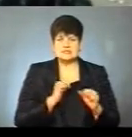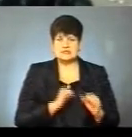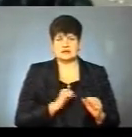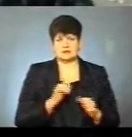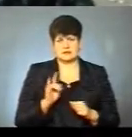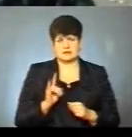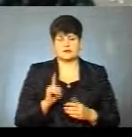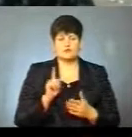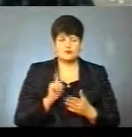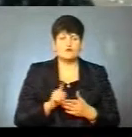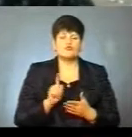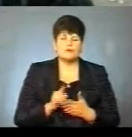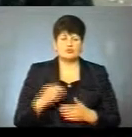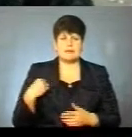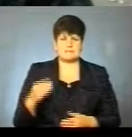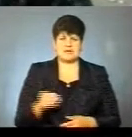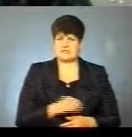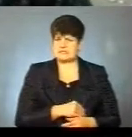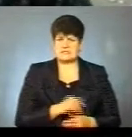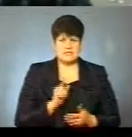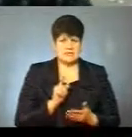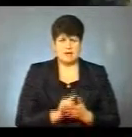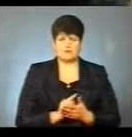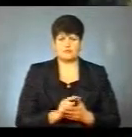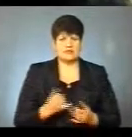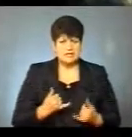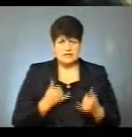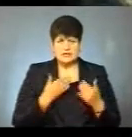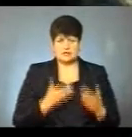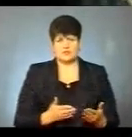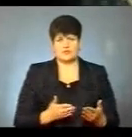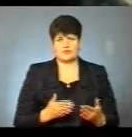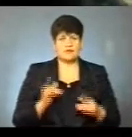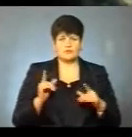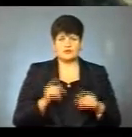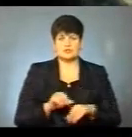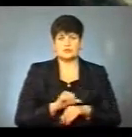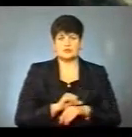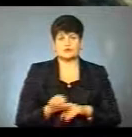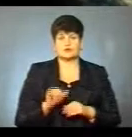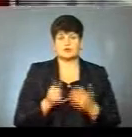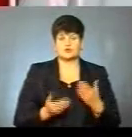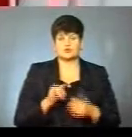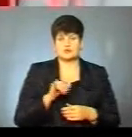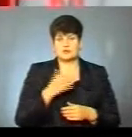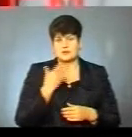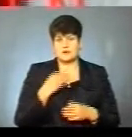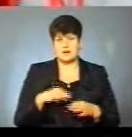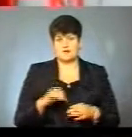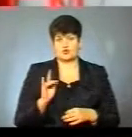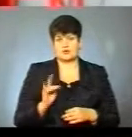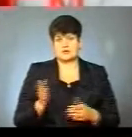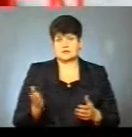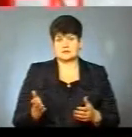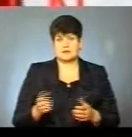Він мусить бути пристебнутим тільки заради нього. Не проїдеш через кордон, якщо в тебе немає автокрісла. Хіба може